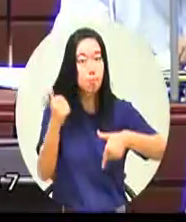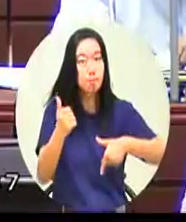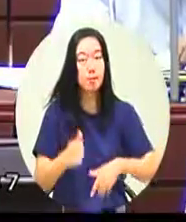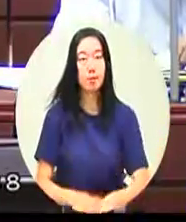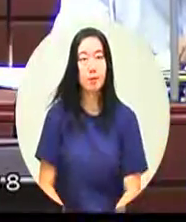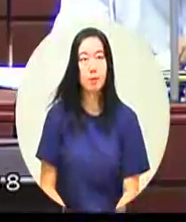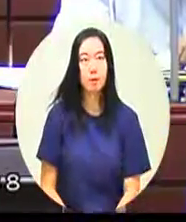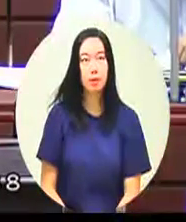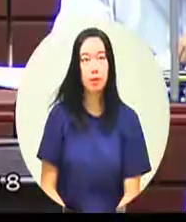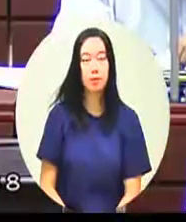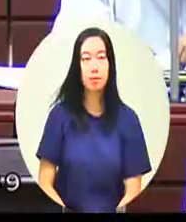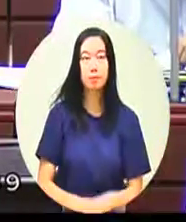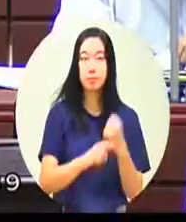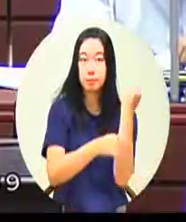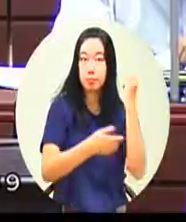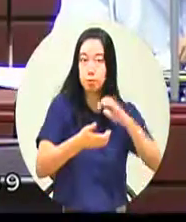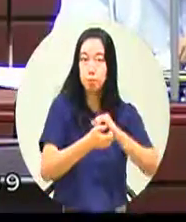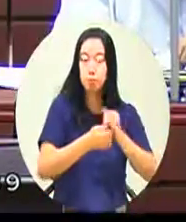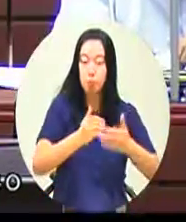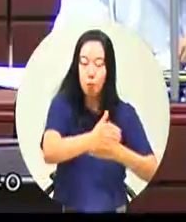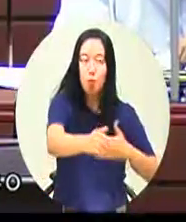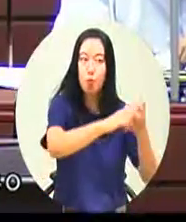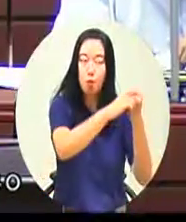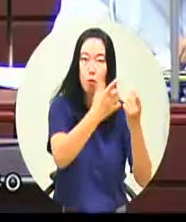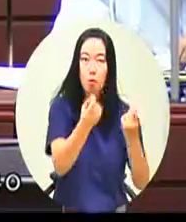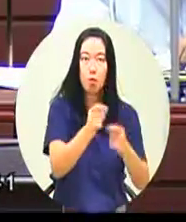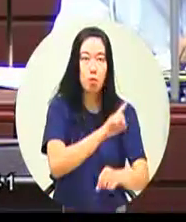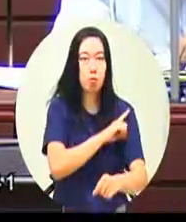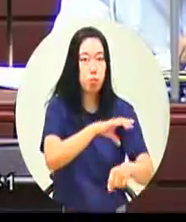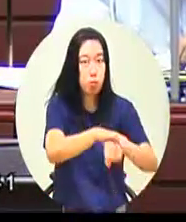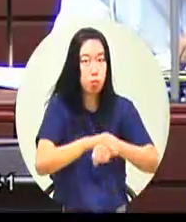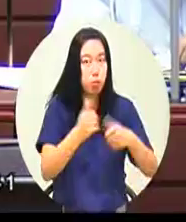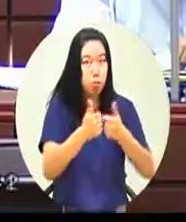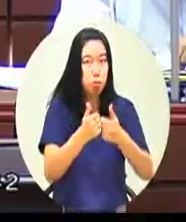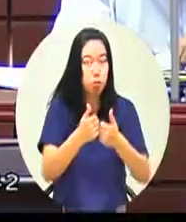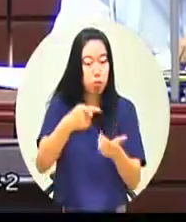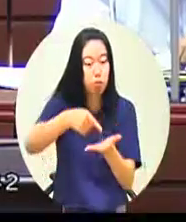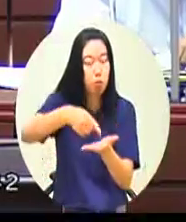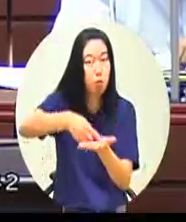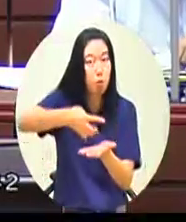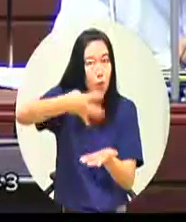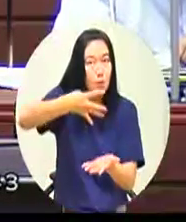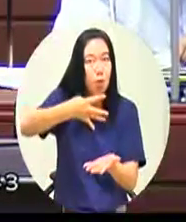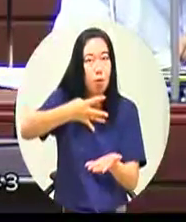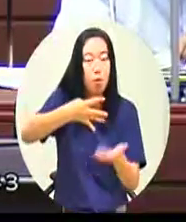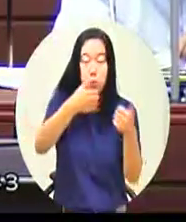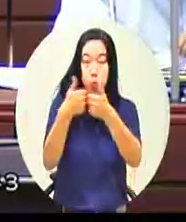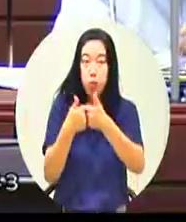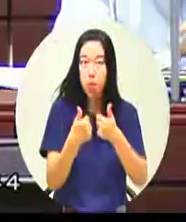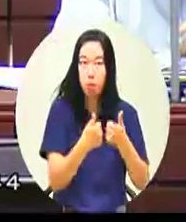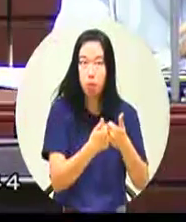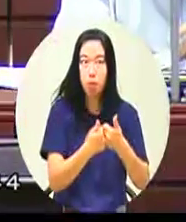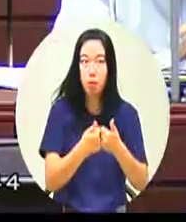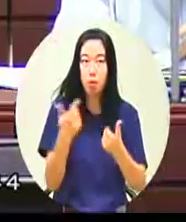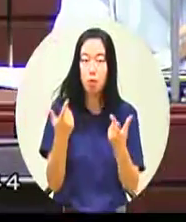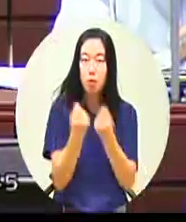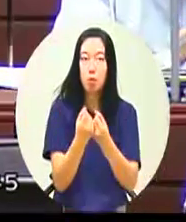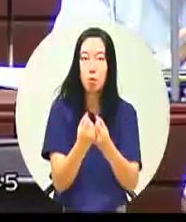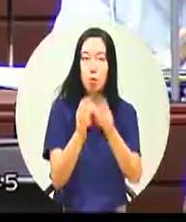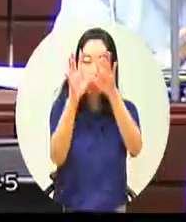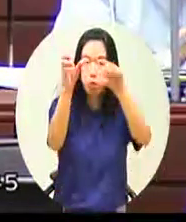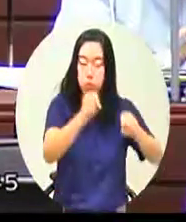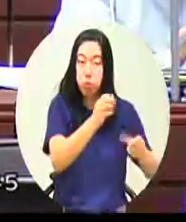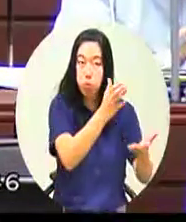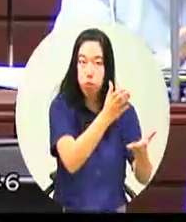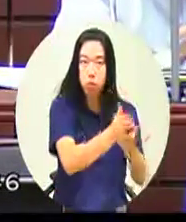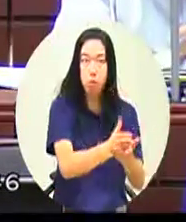个法定的程序呢，我们自救会呢，经过四次呢，包括就是说禁止拆迁，还有就是说我